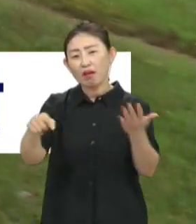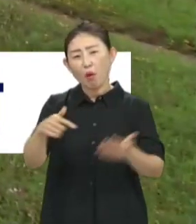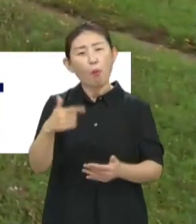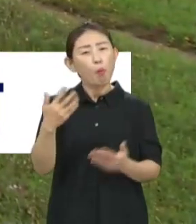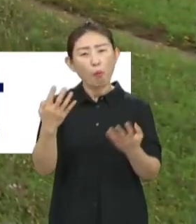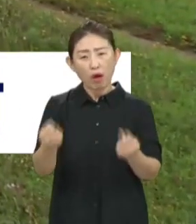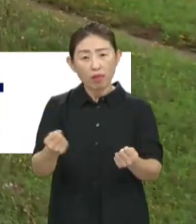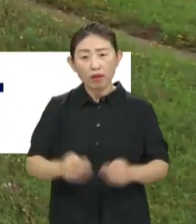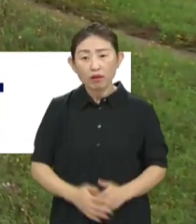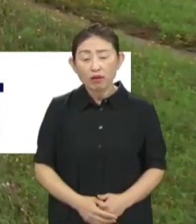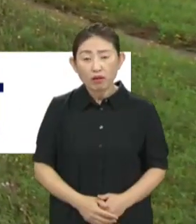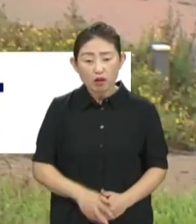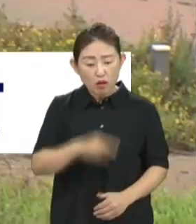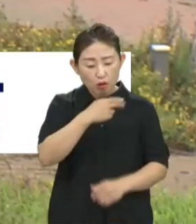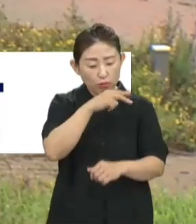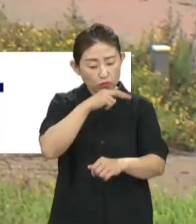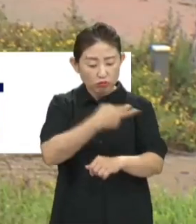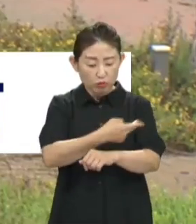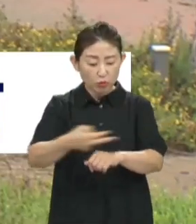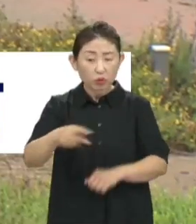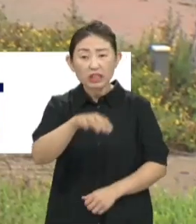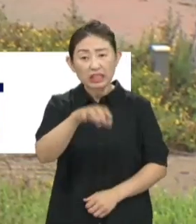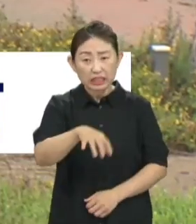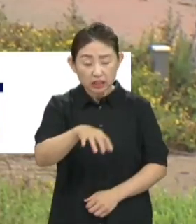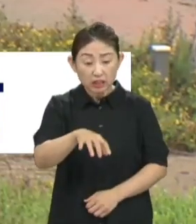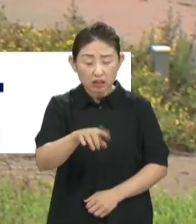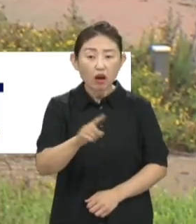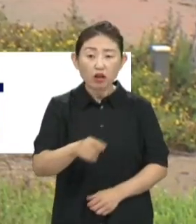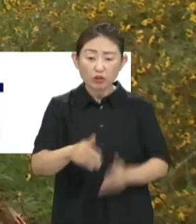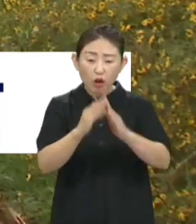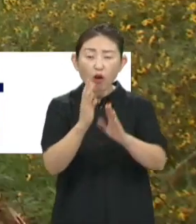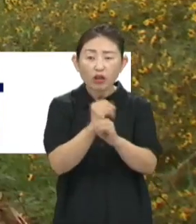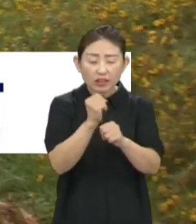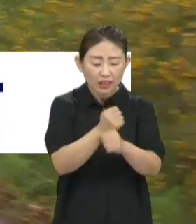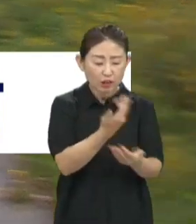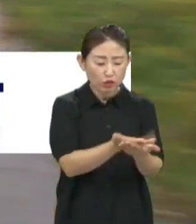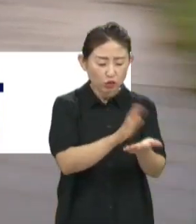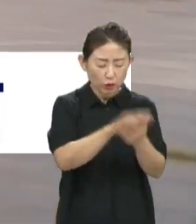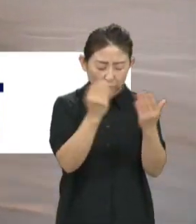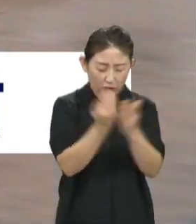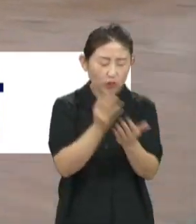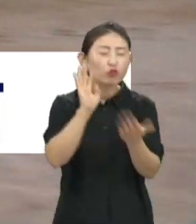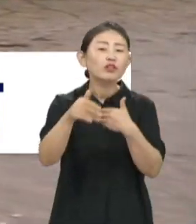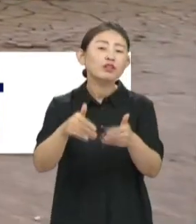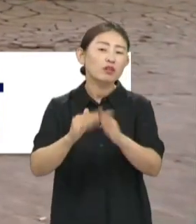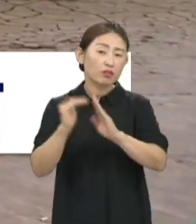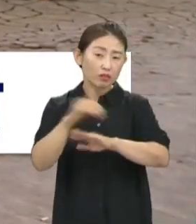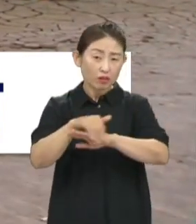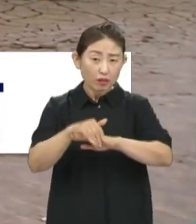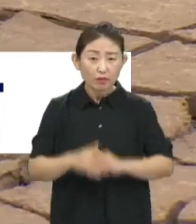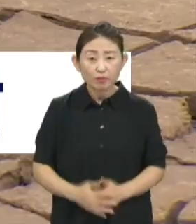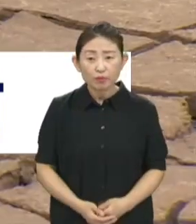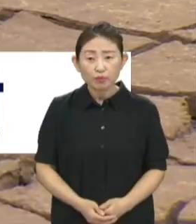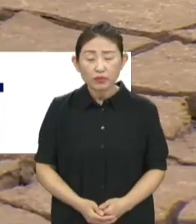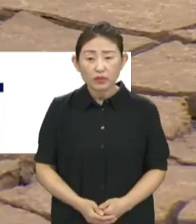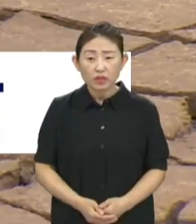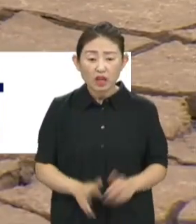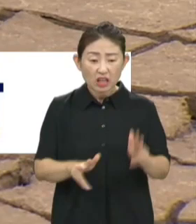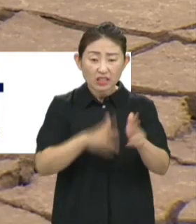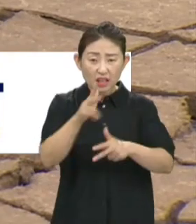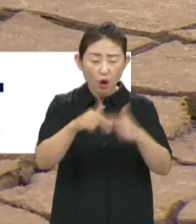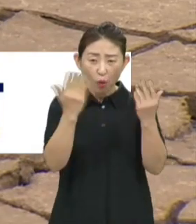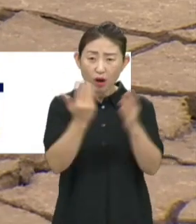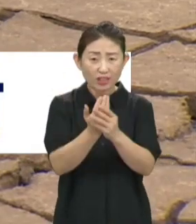컸다며 물놀이장 조상도 하천 정비가 끝난 뒤 다시 진행하기로 했습니다 시관계자는 사업 자체를